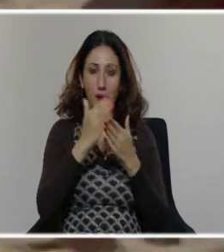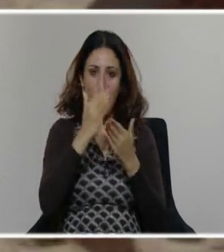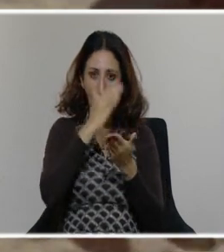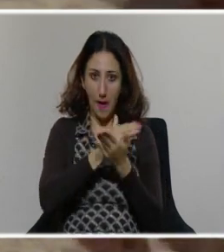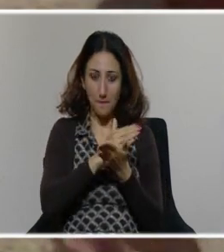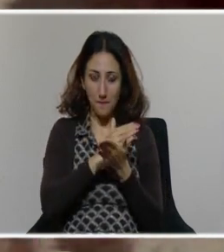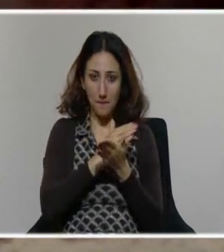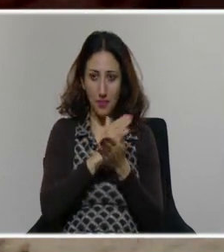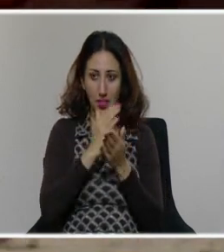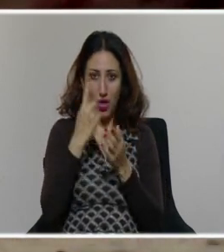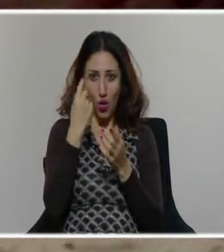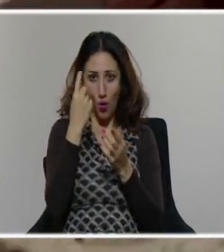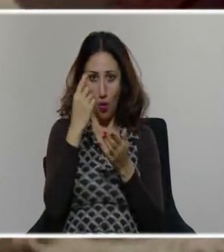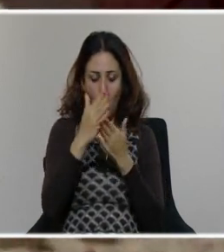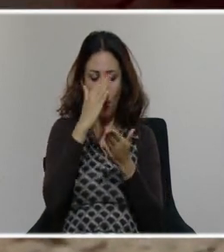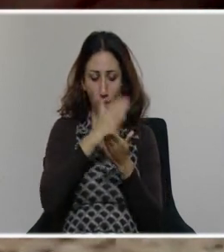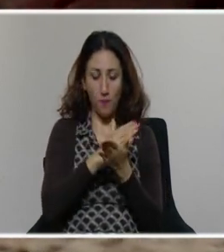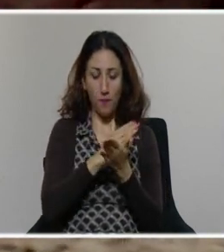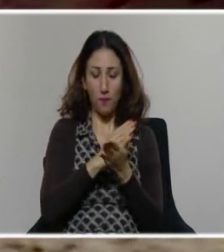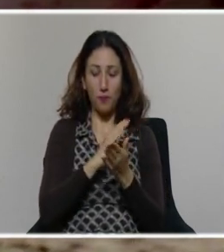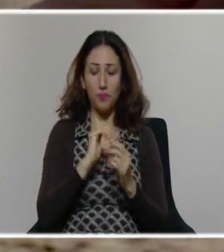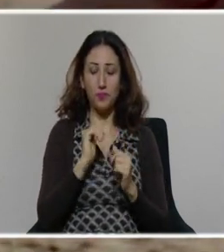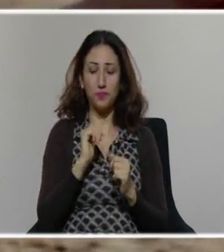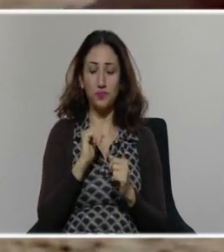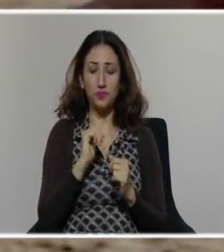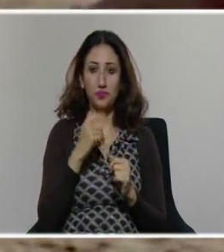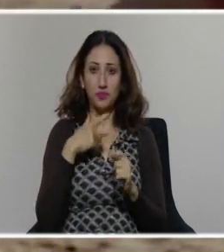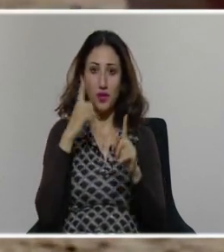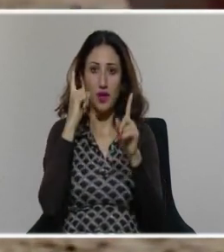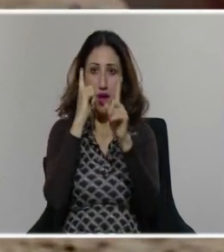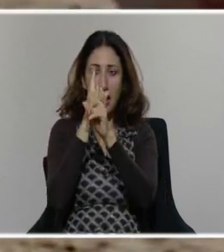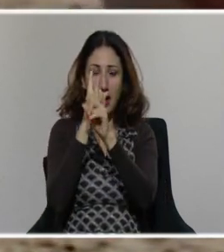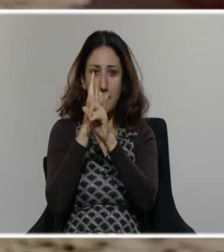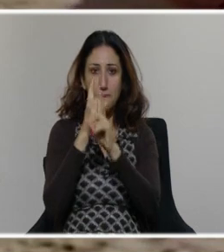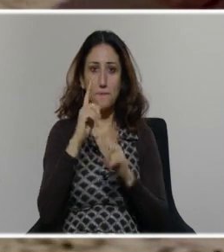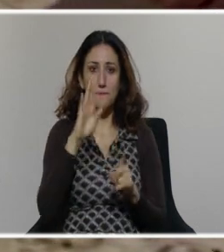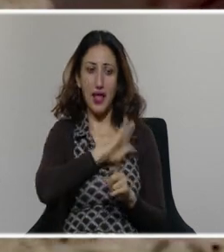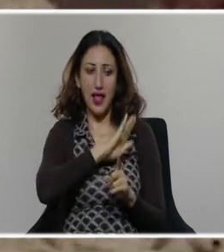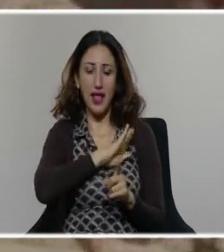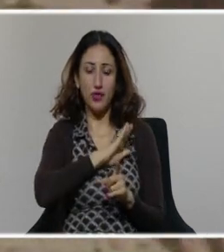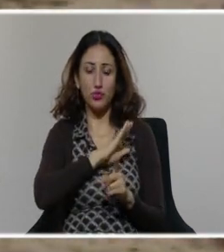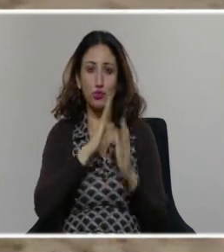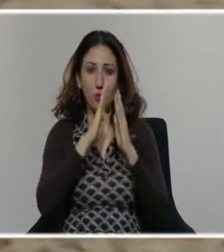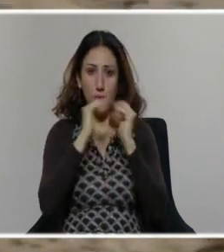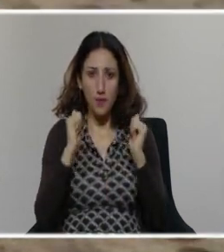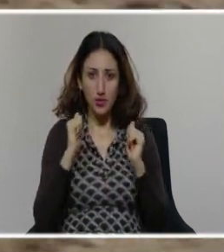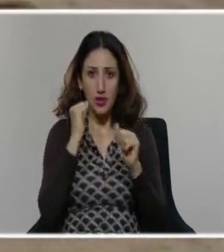بيوم أحد أسرى الجيش المصري في